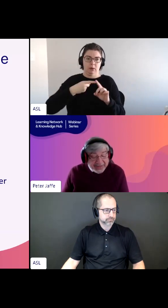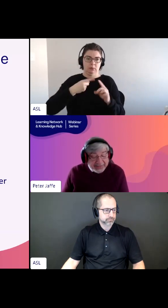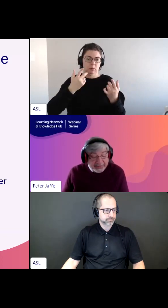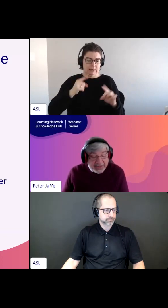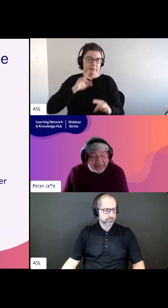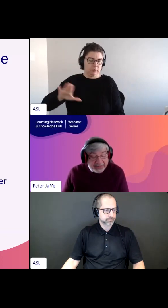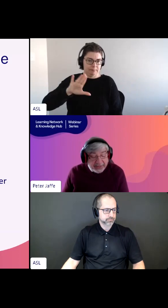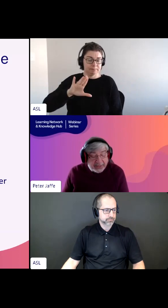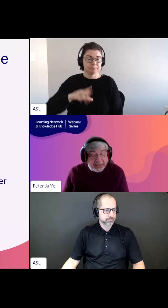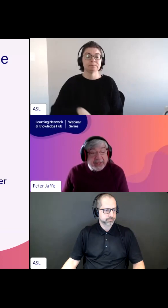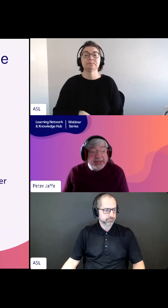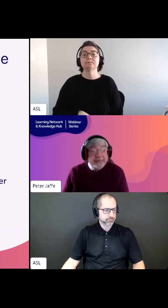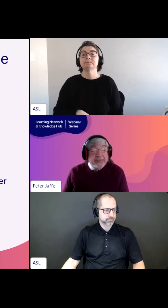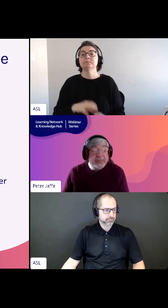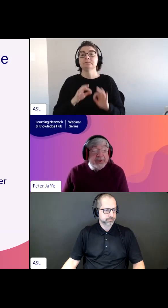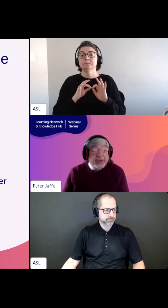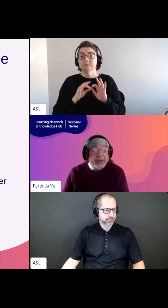de connaître